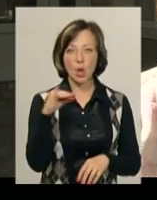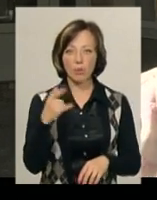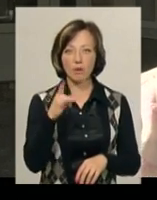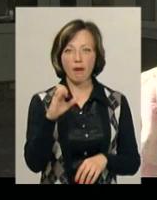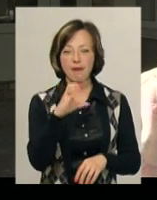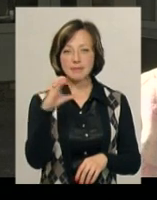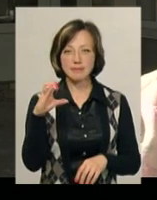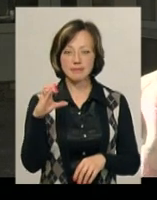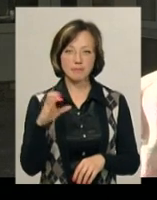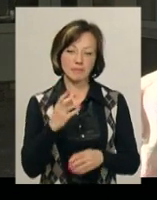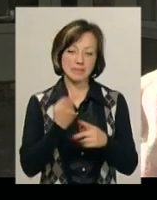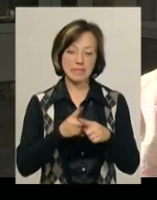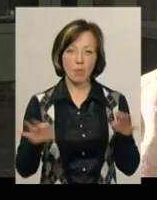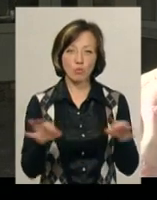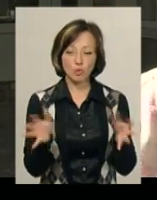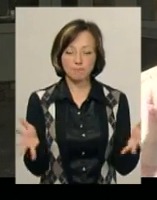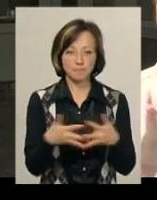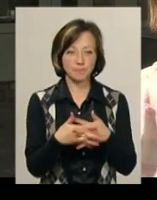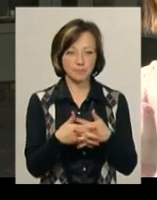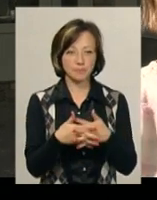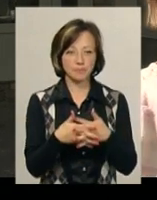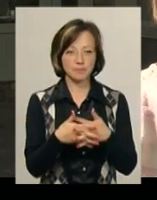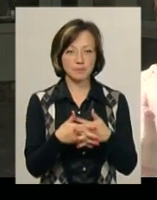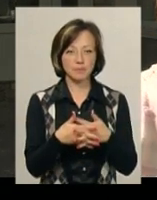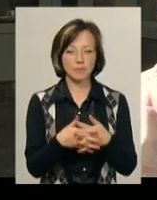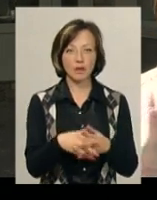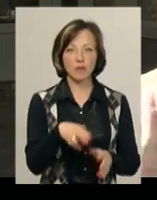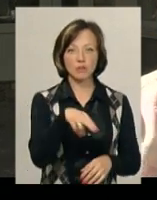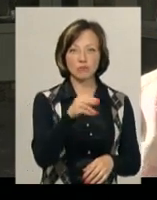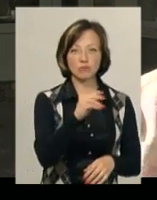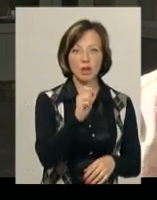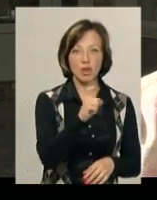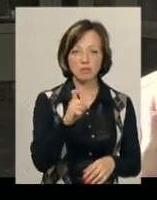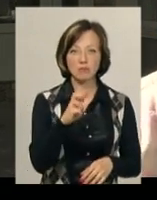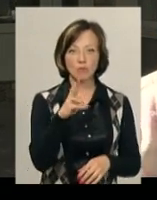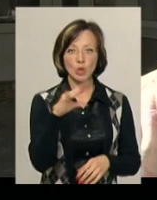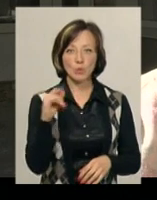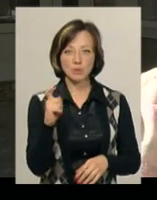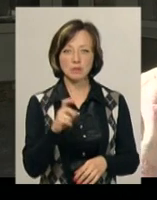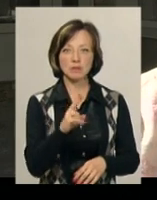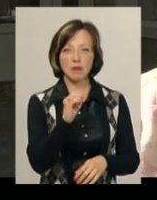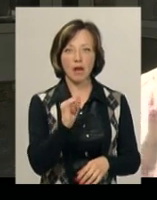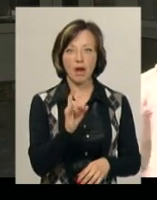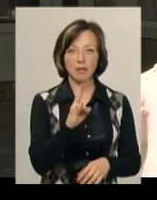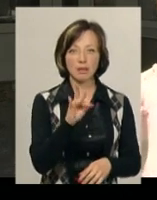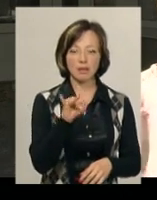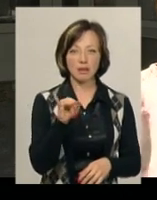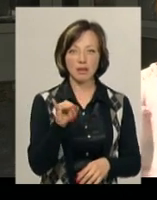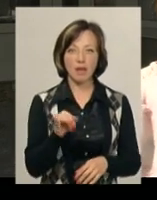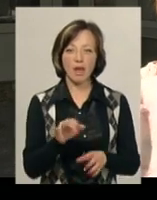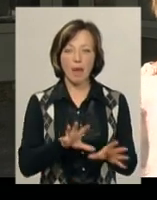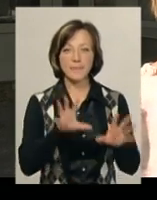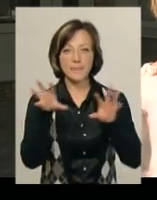музика представлена, якби, являє собою суміш джазу, блюзу і кантрі. Тобто